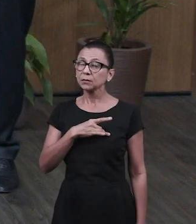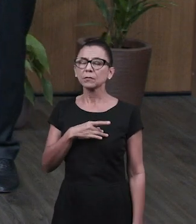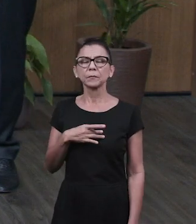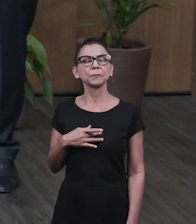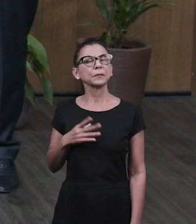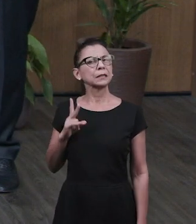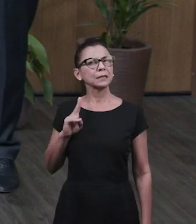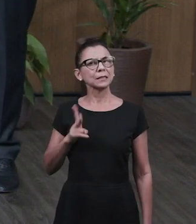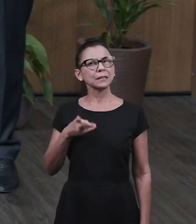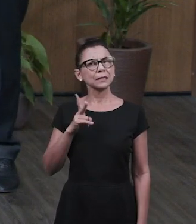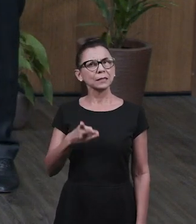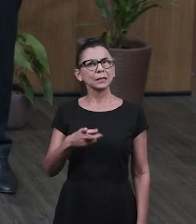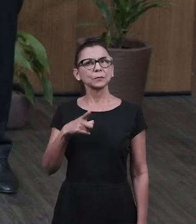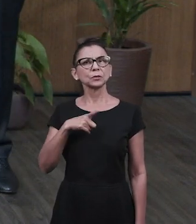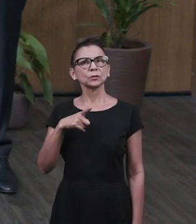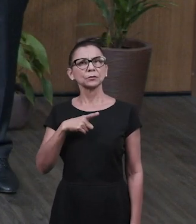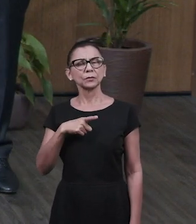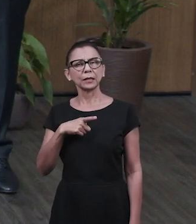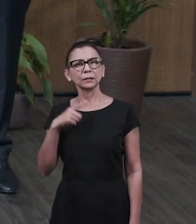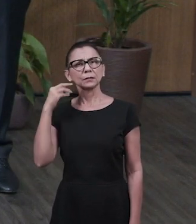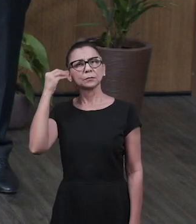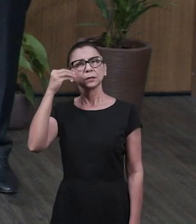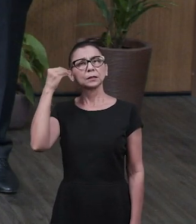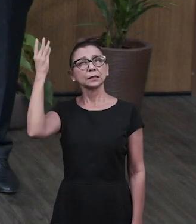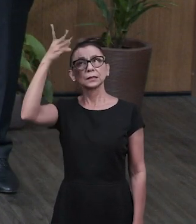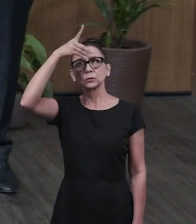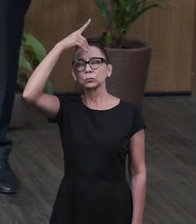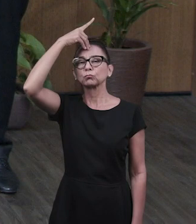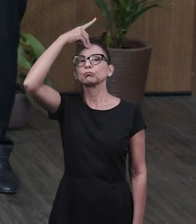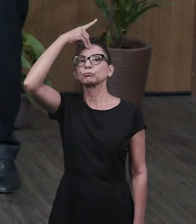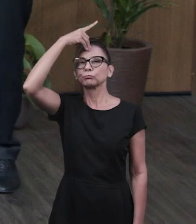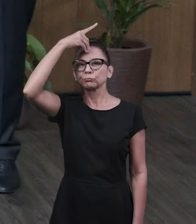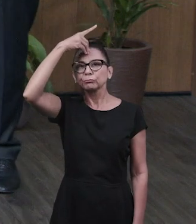vécu l'expérience des dons spirituels